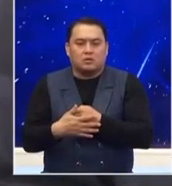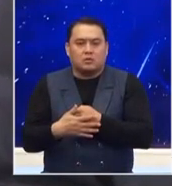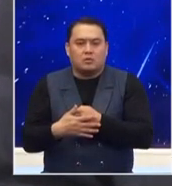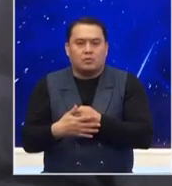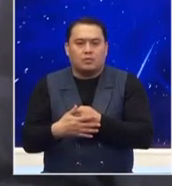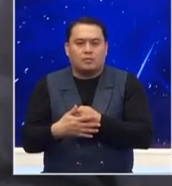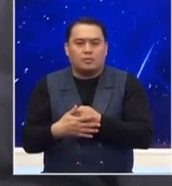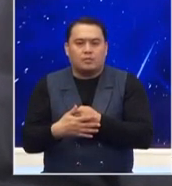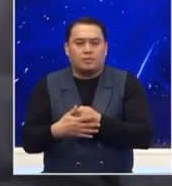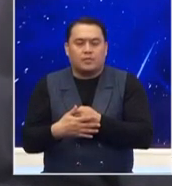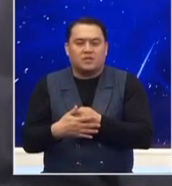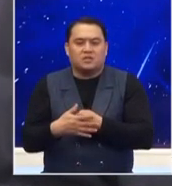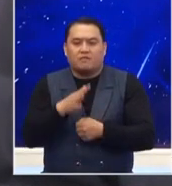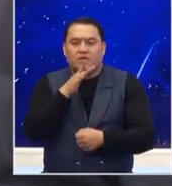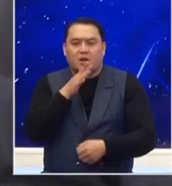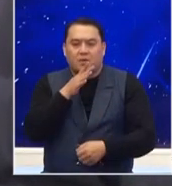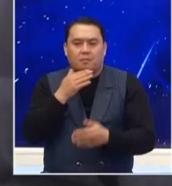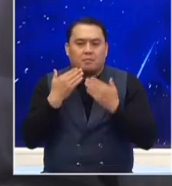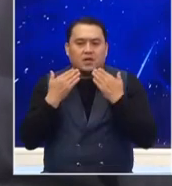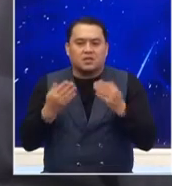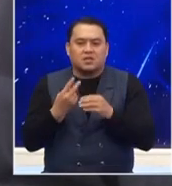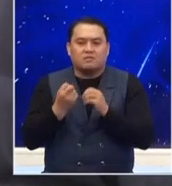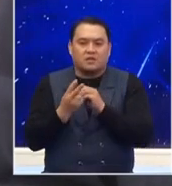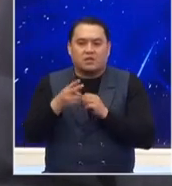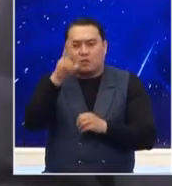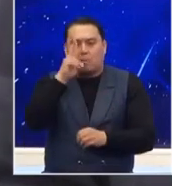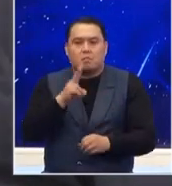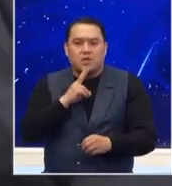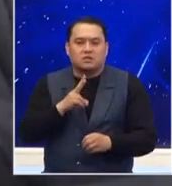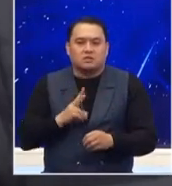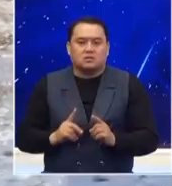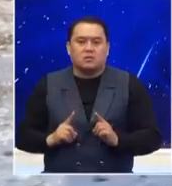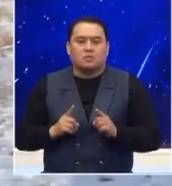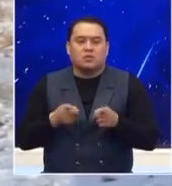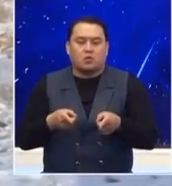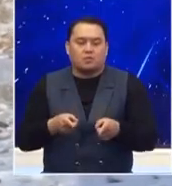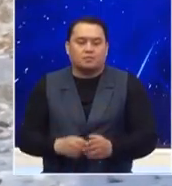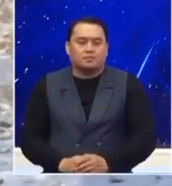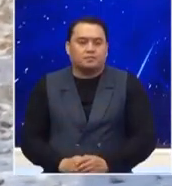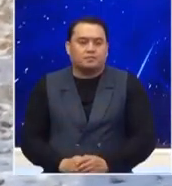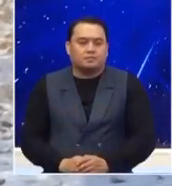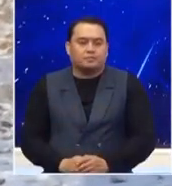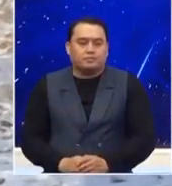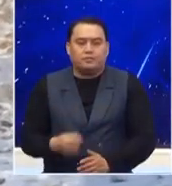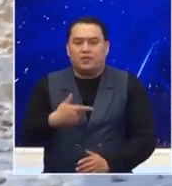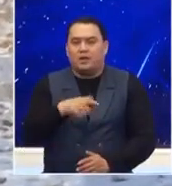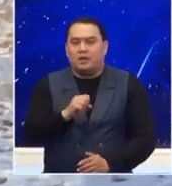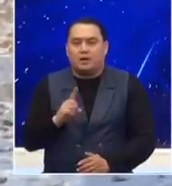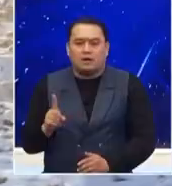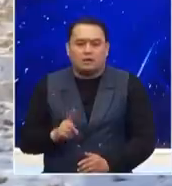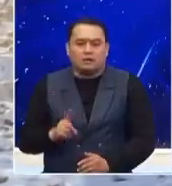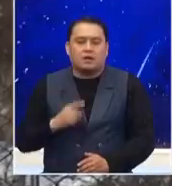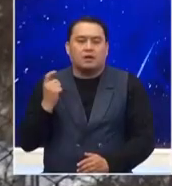за период, вот за последние 12 месяцев был подан газ в эти районы. Как уверяют представители